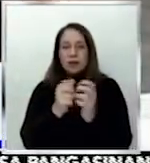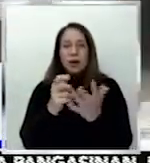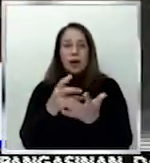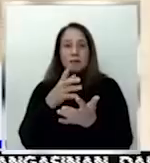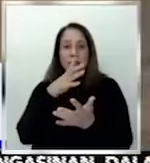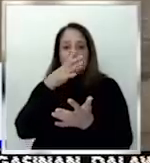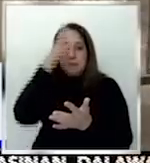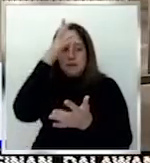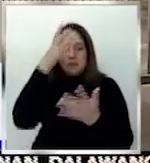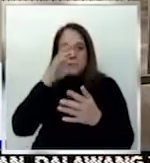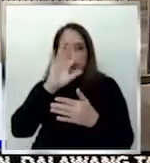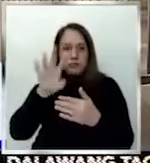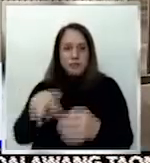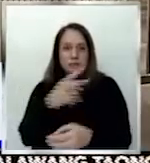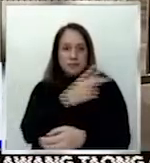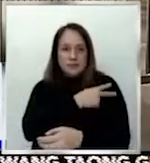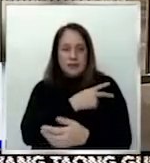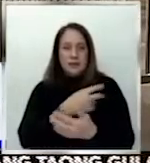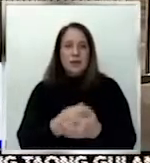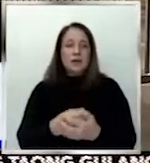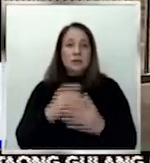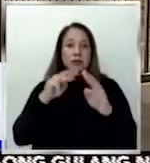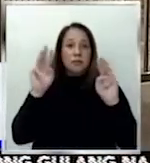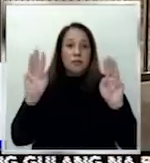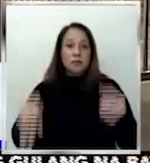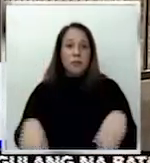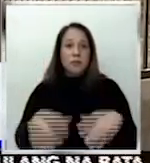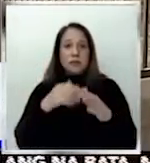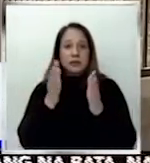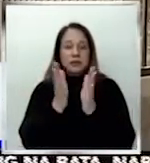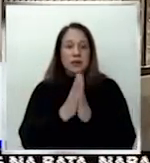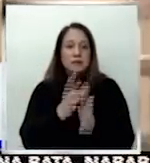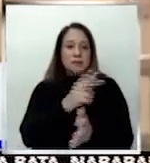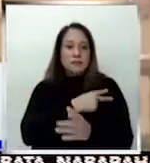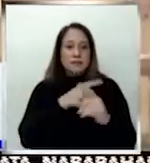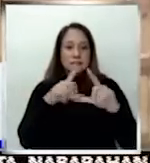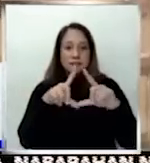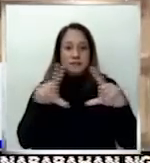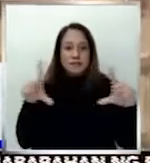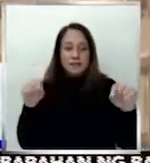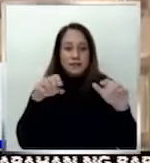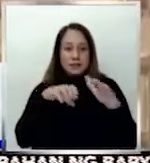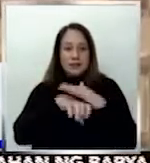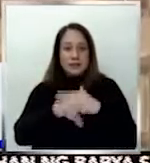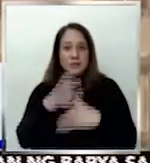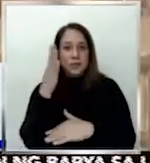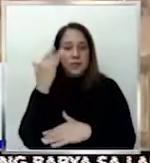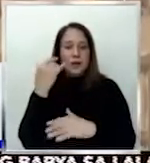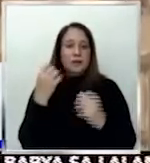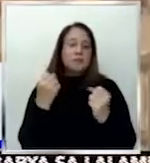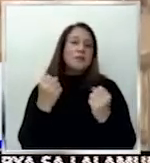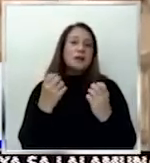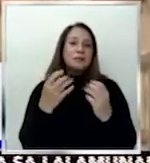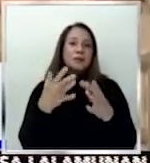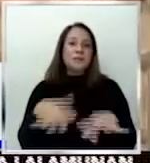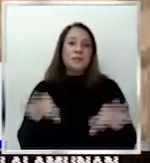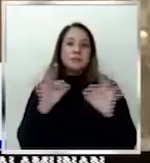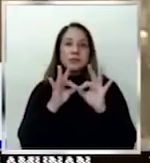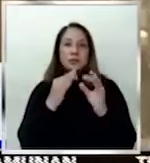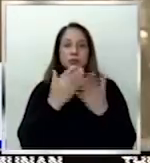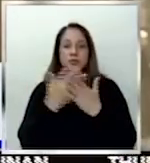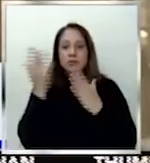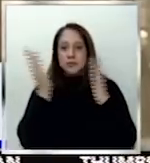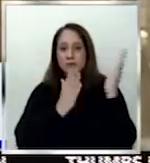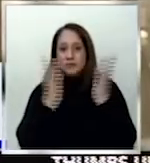o guardian. Sa mall na ito, hindi nahihingi ng vaccination card mo sa entrance dahil maraming essential goods and services sa loob. We